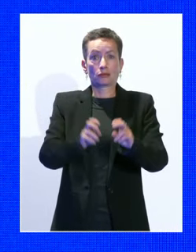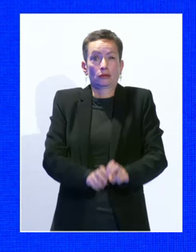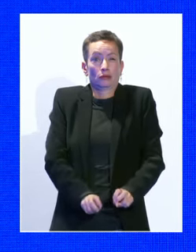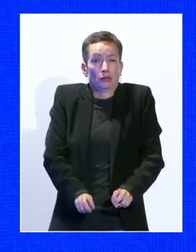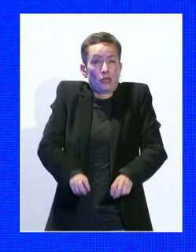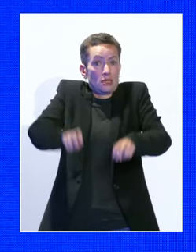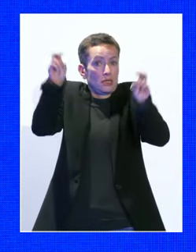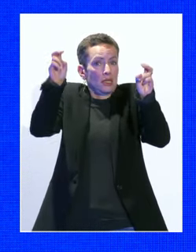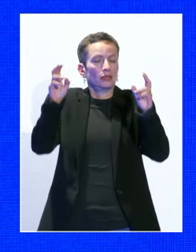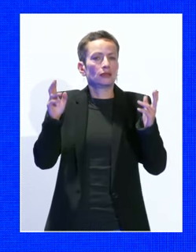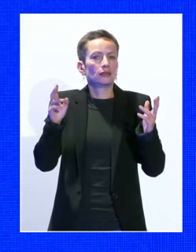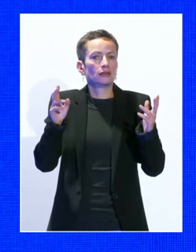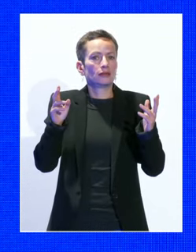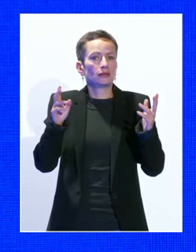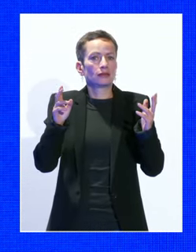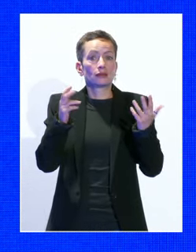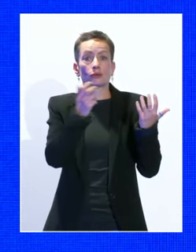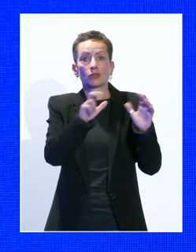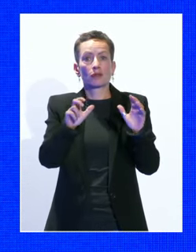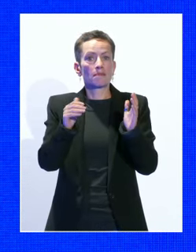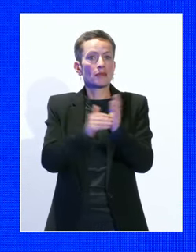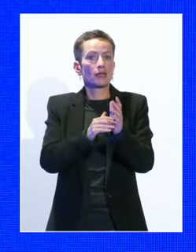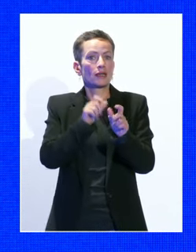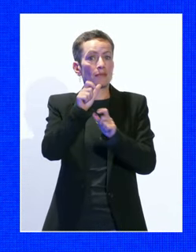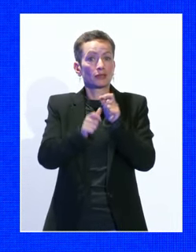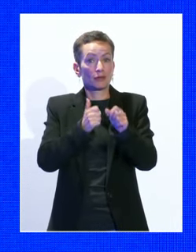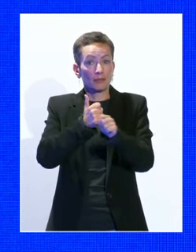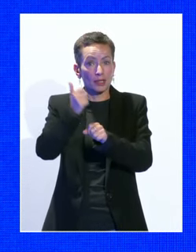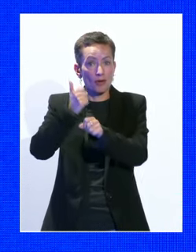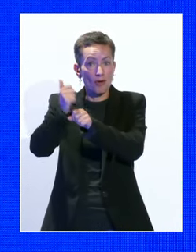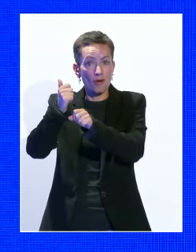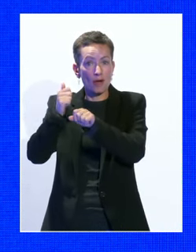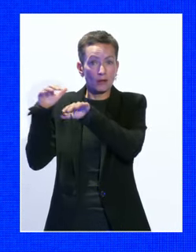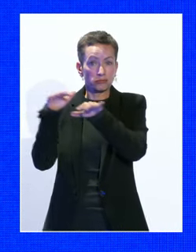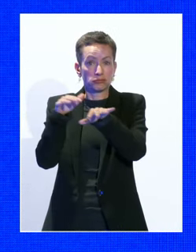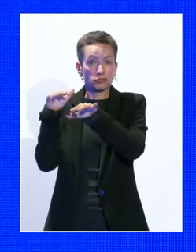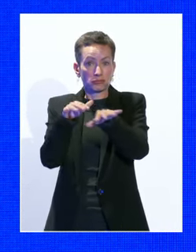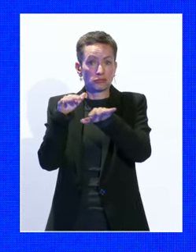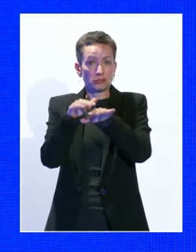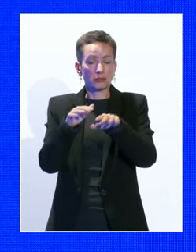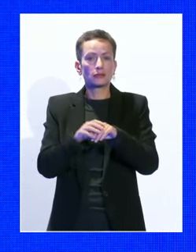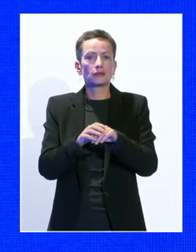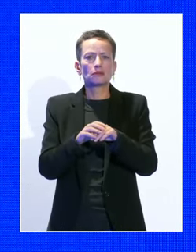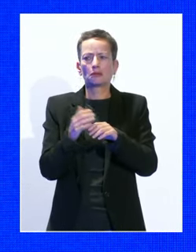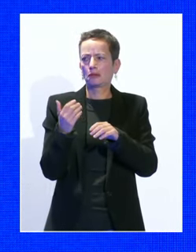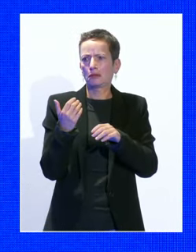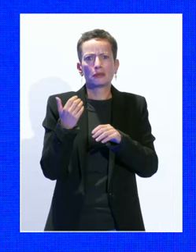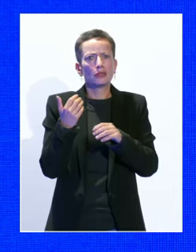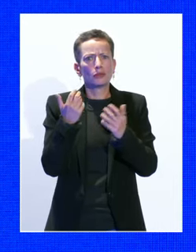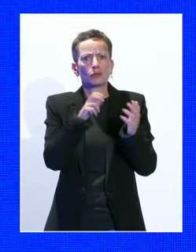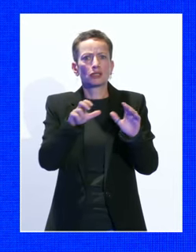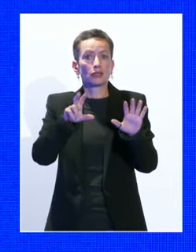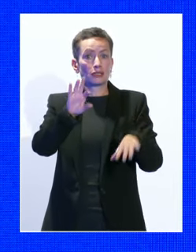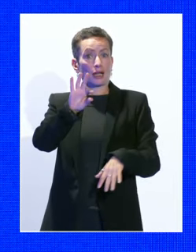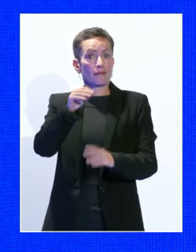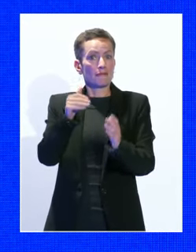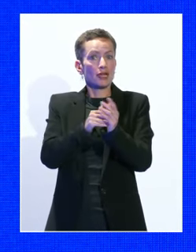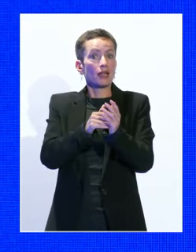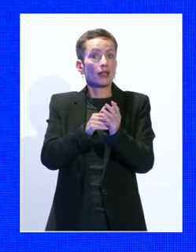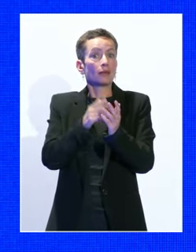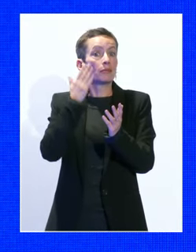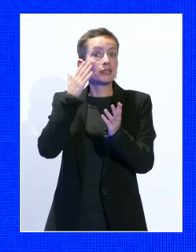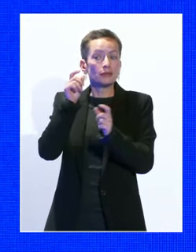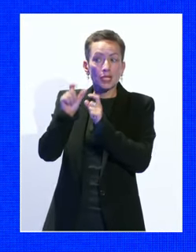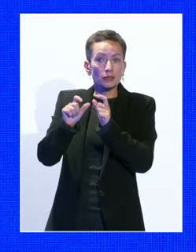explosé, atteignant 800 000 personnes par an. Et même 850 000 si l'on ajoute ceux qu'on n'arrive pas